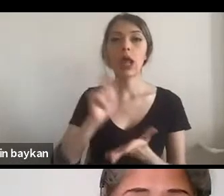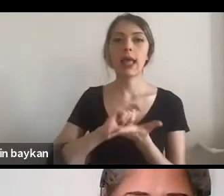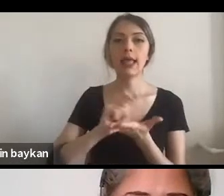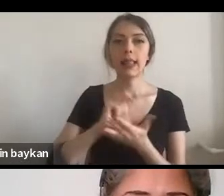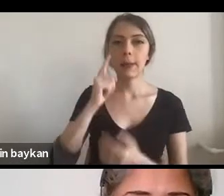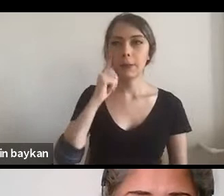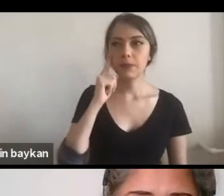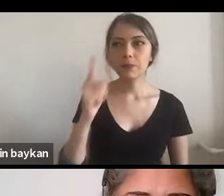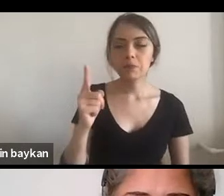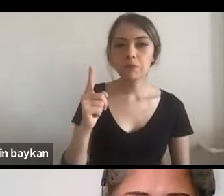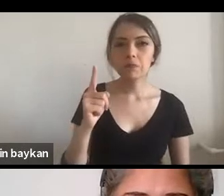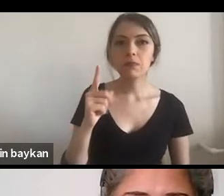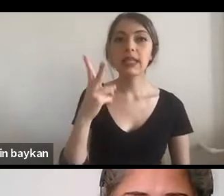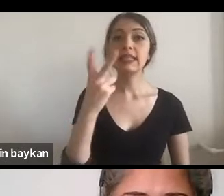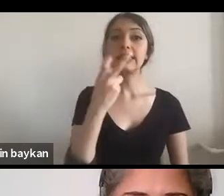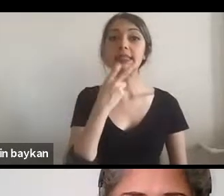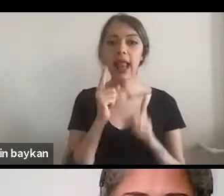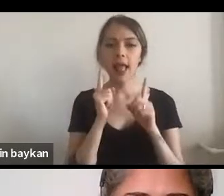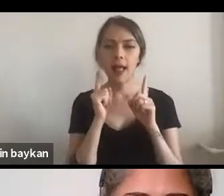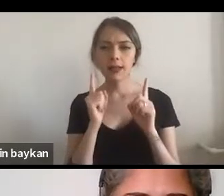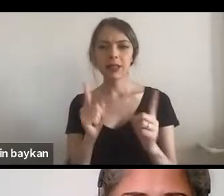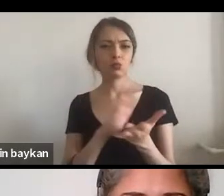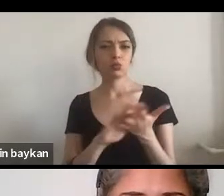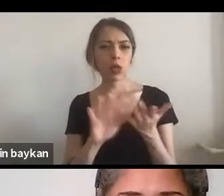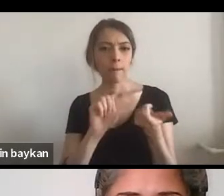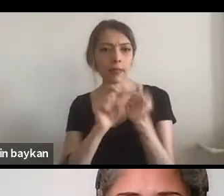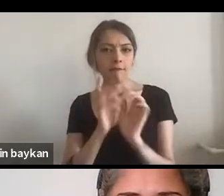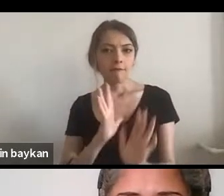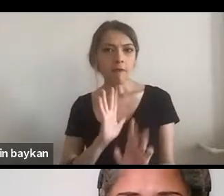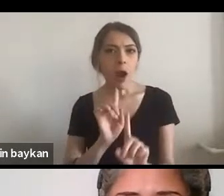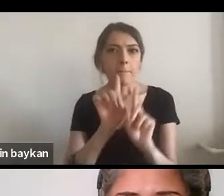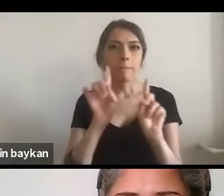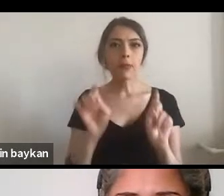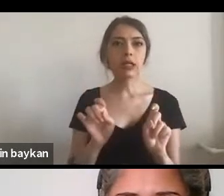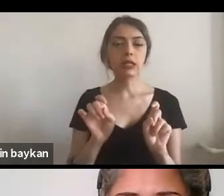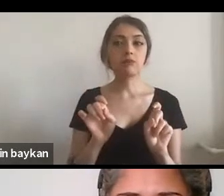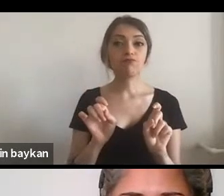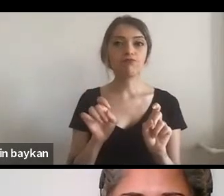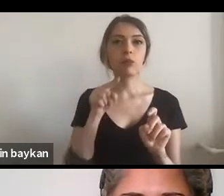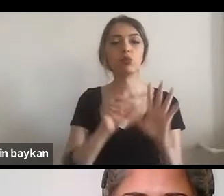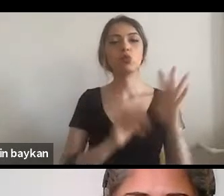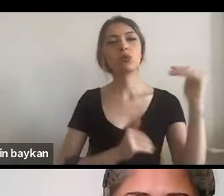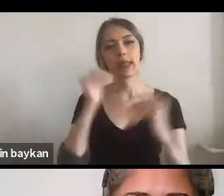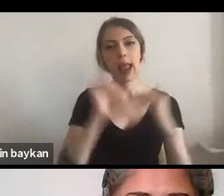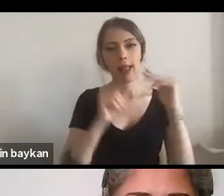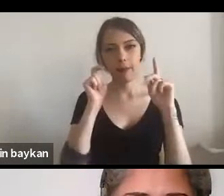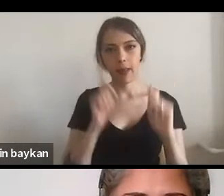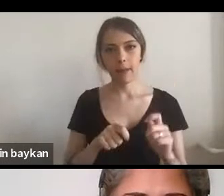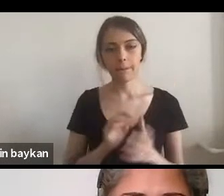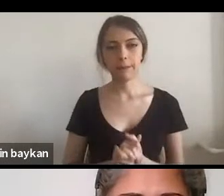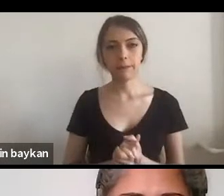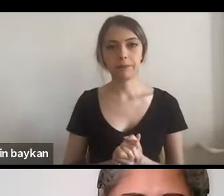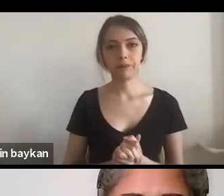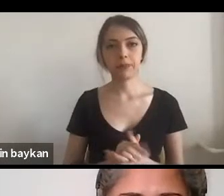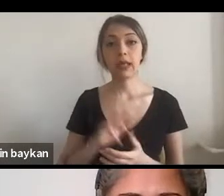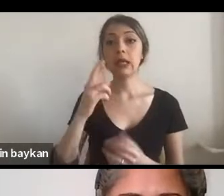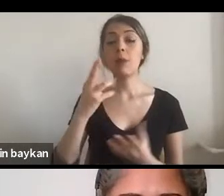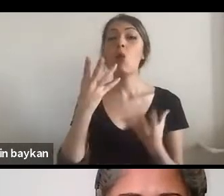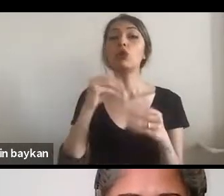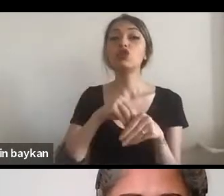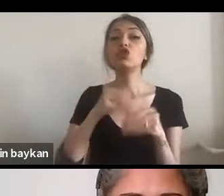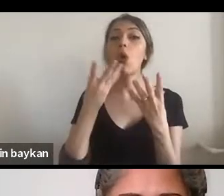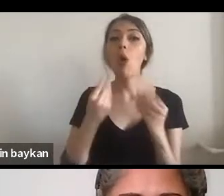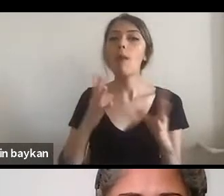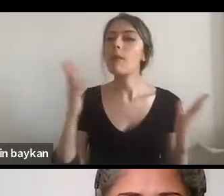aslında 2 sene içinde bir düzelme ya da değişme var mı sorularının cevaplarını raporda değerlendirmiş olduk. Raporda olmayan ama